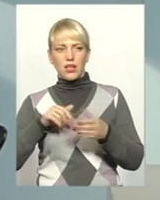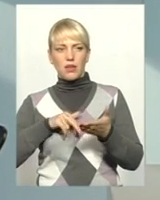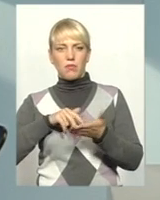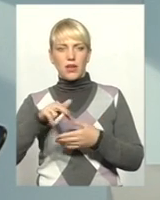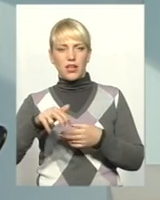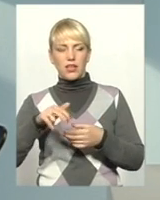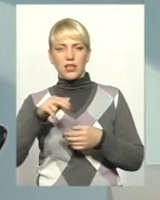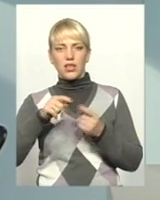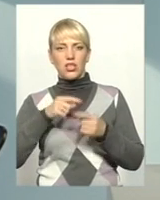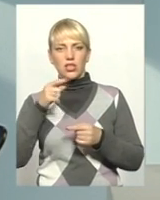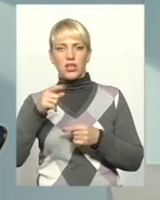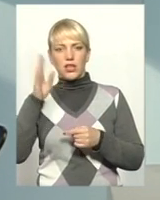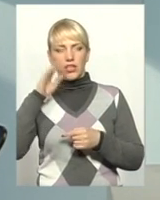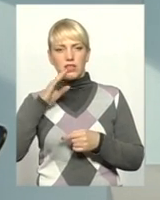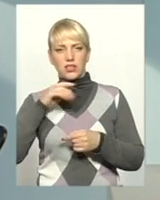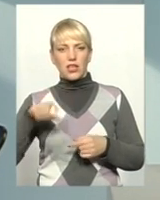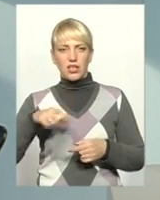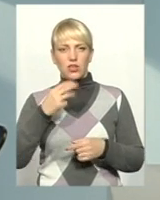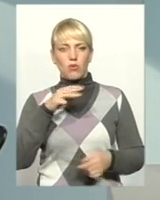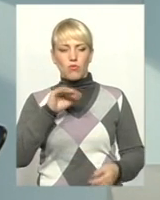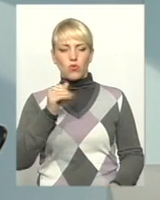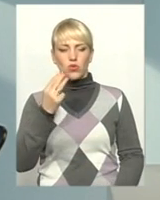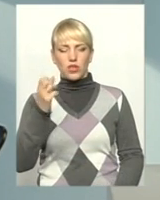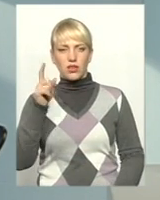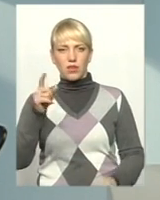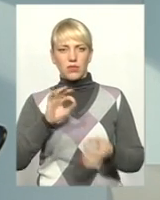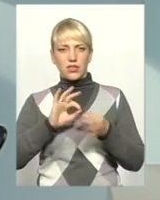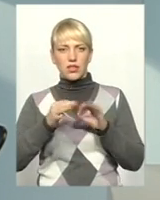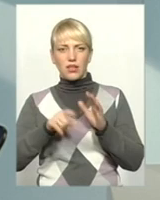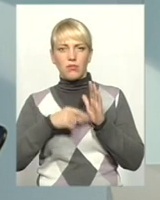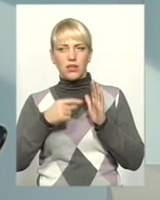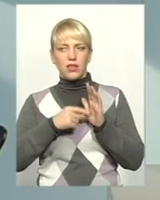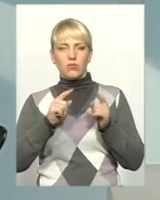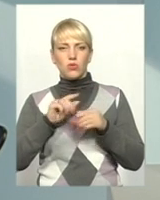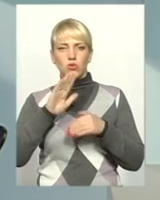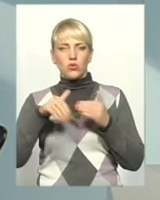Мукша. Там питання складніше, тому що ми